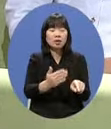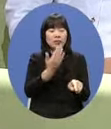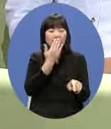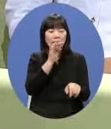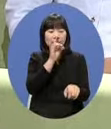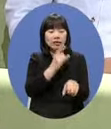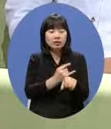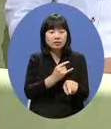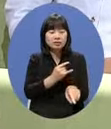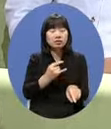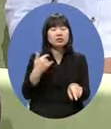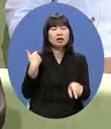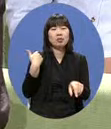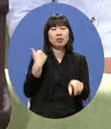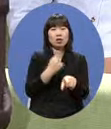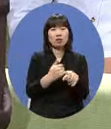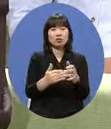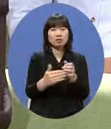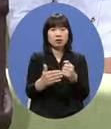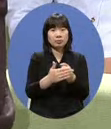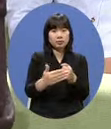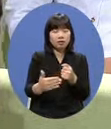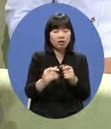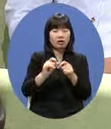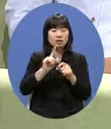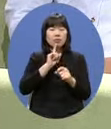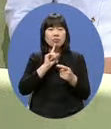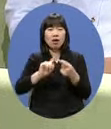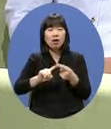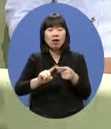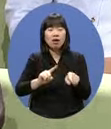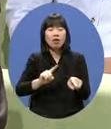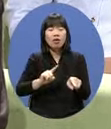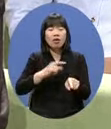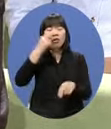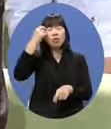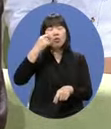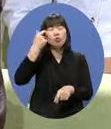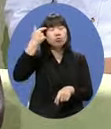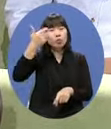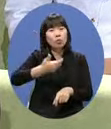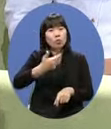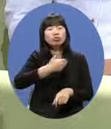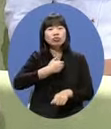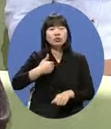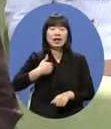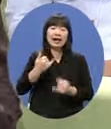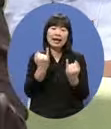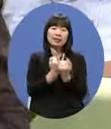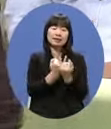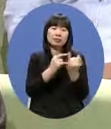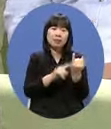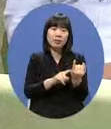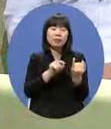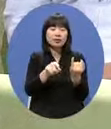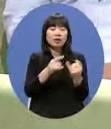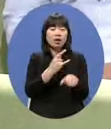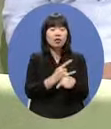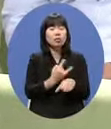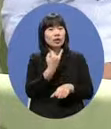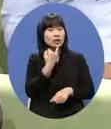안 되는지는 자기도 모르잖아요 그러면은 흔히 말해서 입 떴다 뭐예요 물어보면 되는 거예요 아줌마 요거 해도